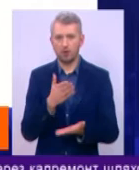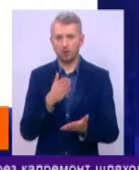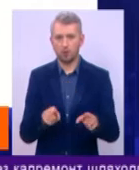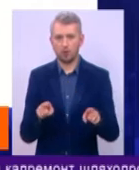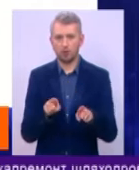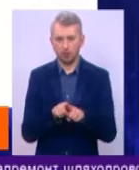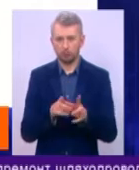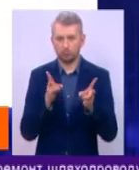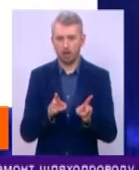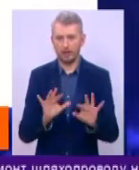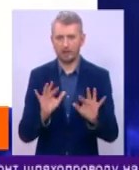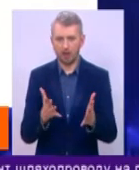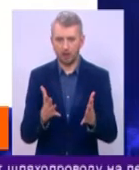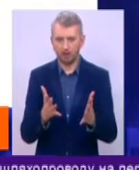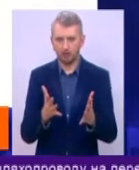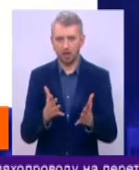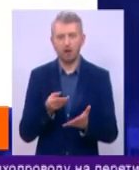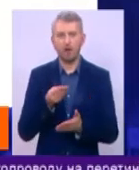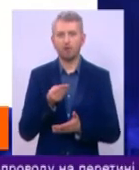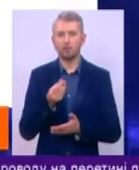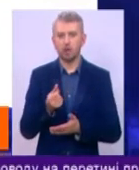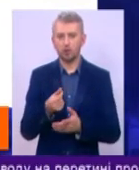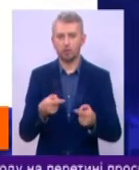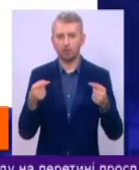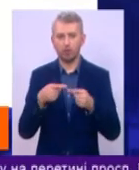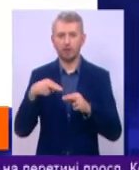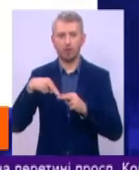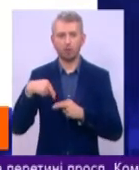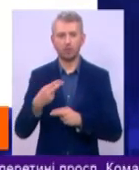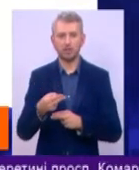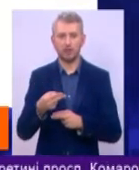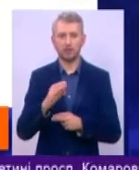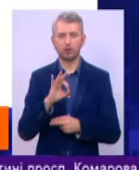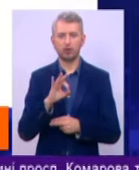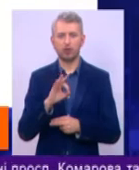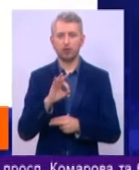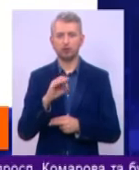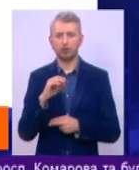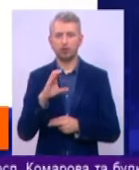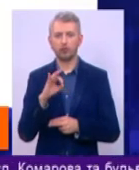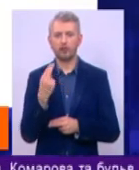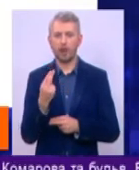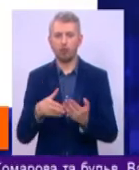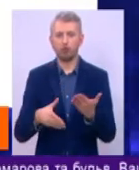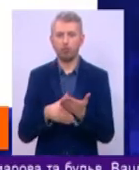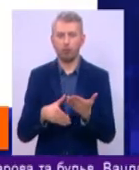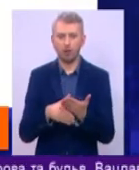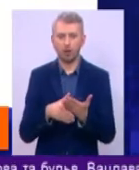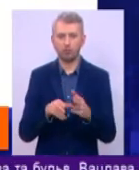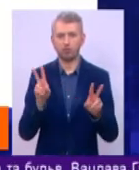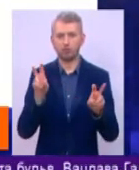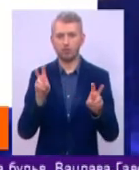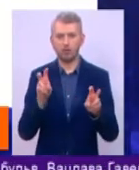вже трагедія сталася, виплачує відповідні компенсації і соціальну допомогу, так